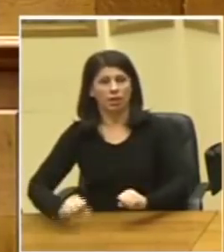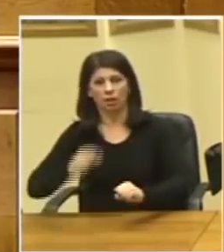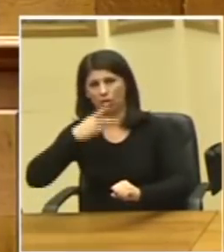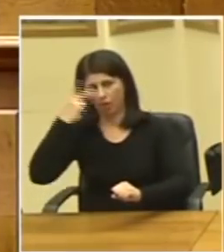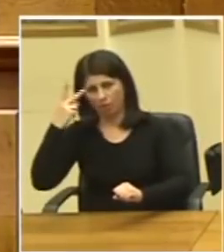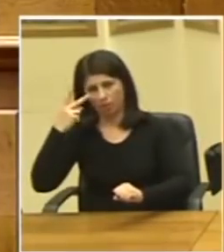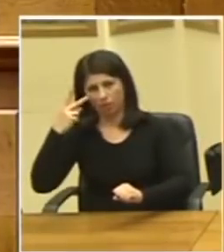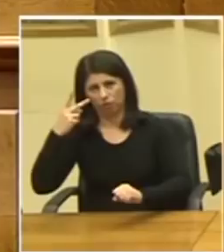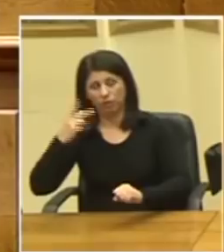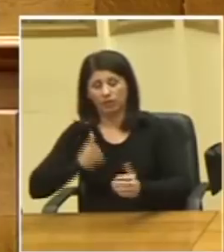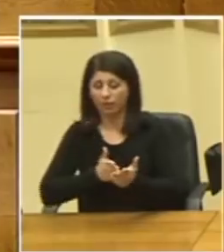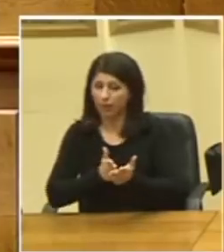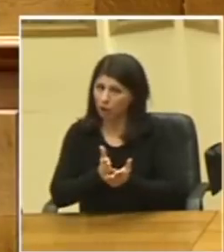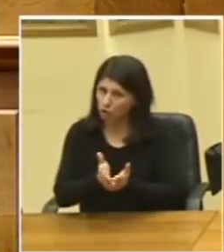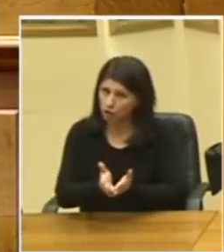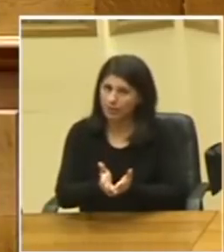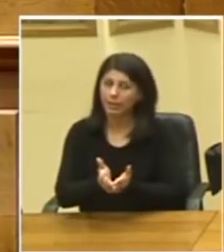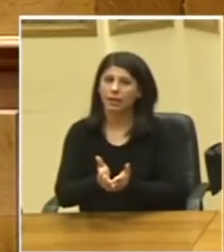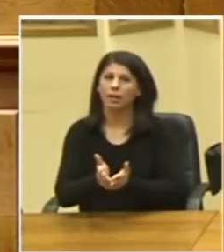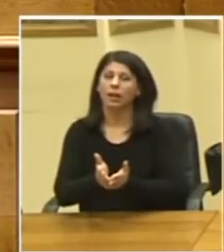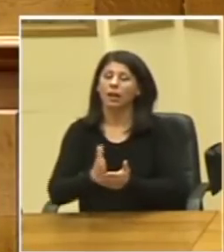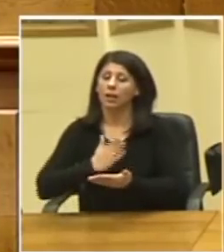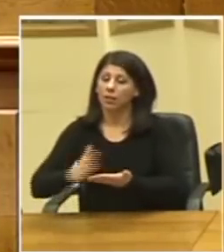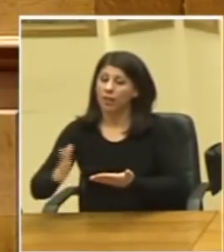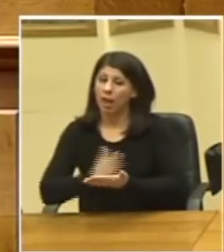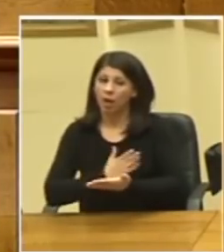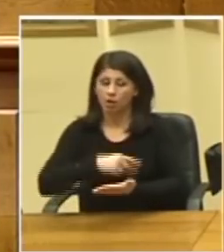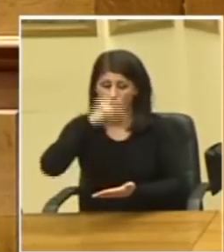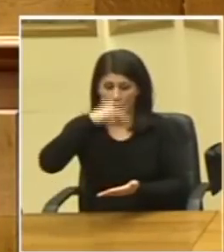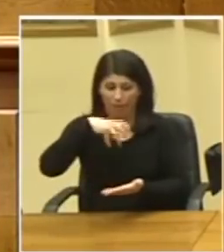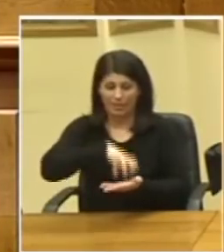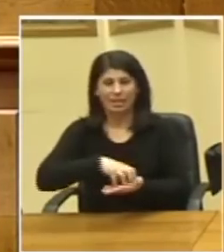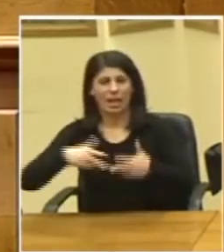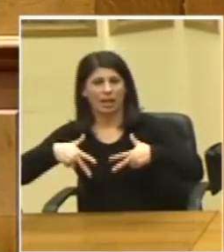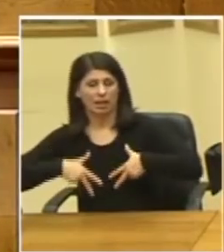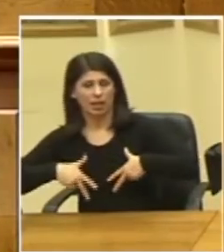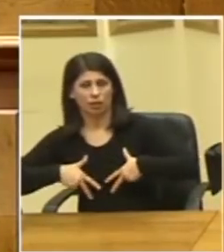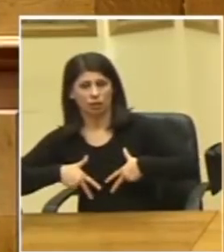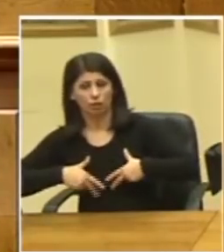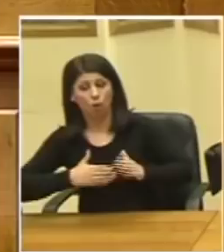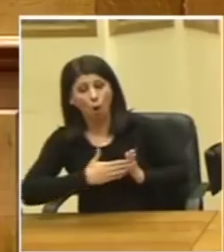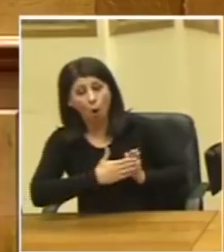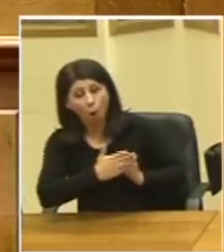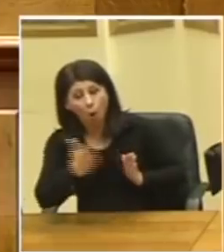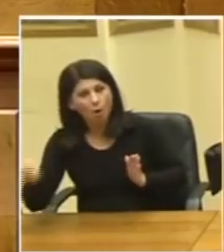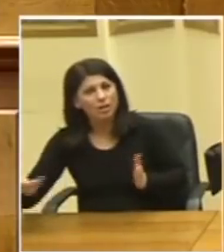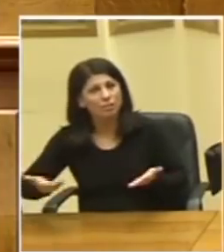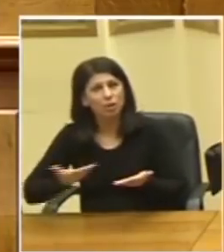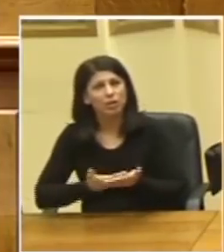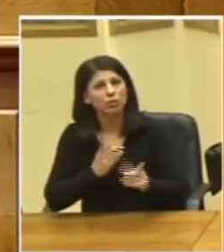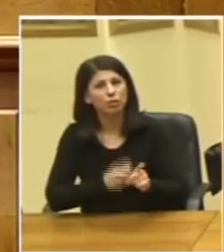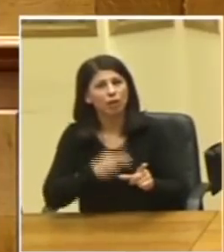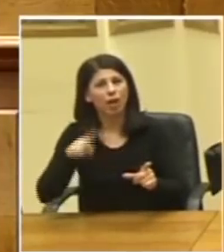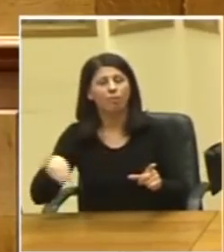δικαιωμάτων, για τη δικαιοσύνη, για τον πλήρη διαχωρισμό κράτους-εκκλησίας. Όλες όμως απορρίφθηκαν, τόσο από